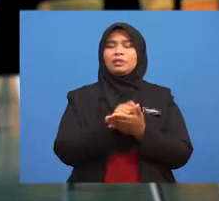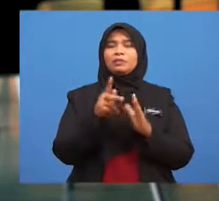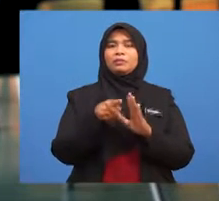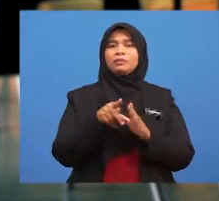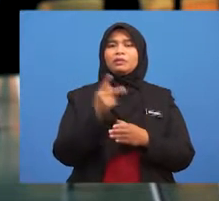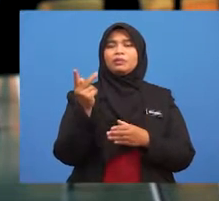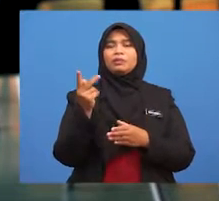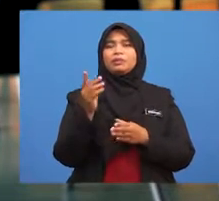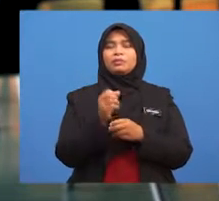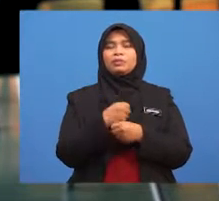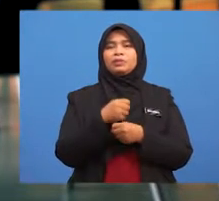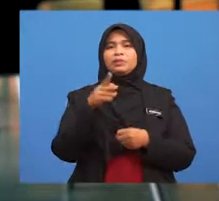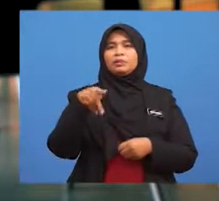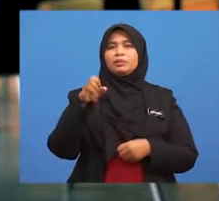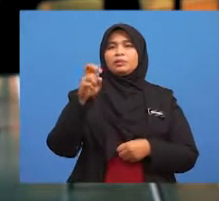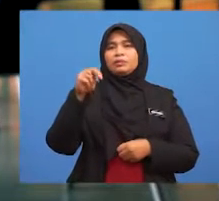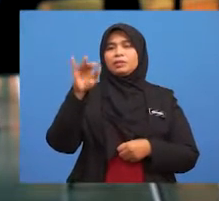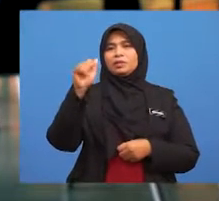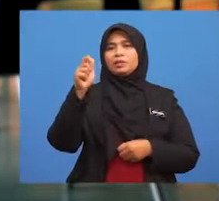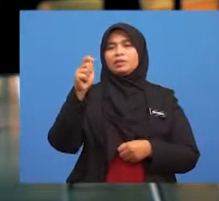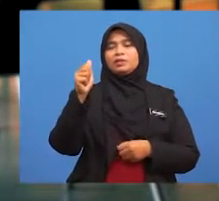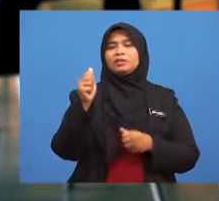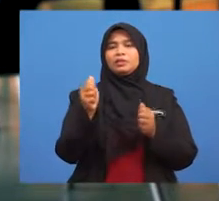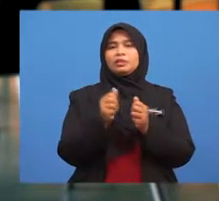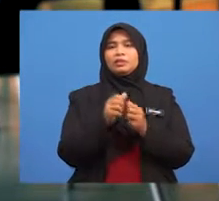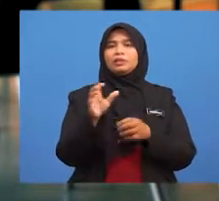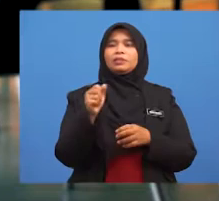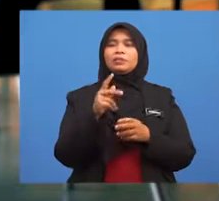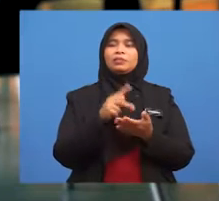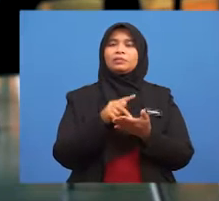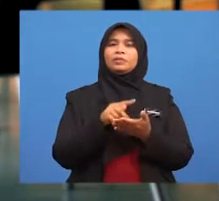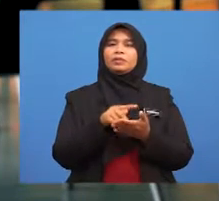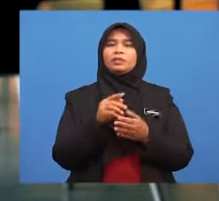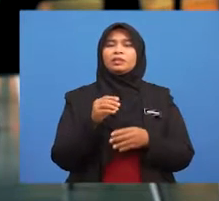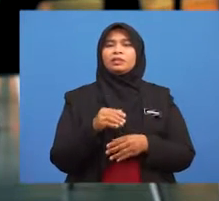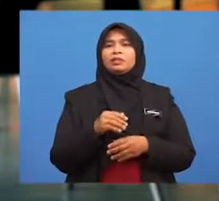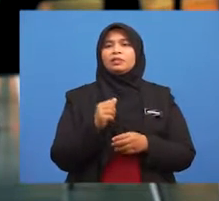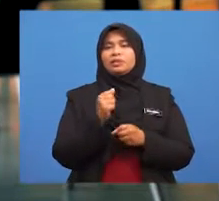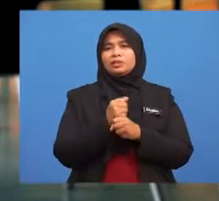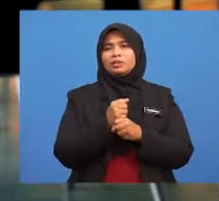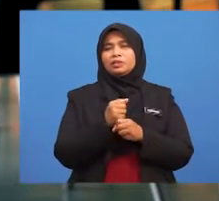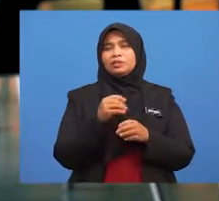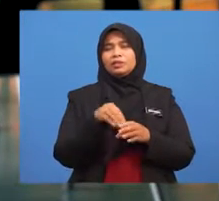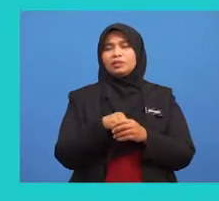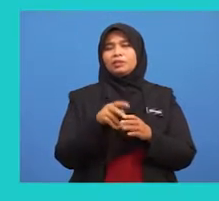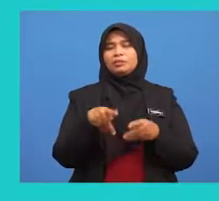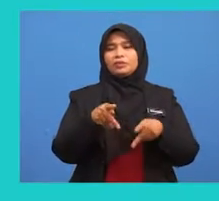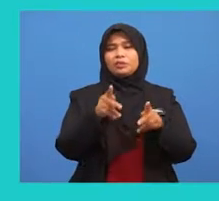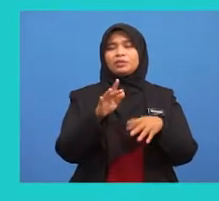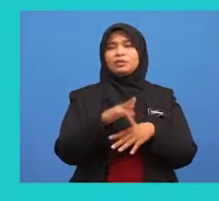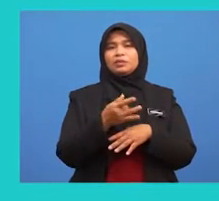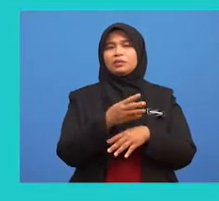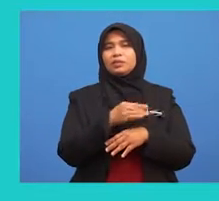bentuk penyata dengan mengambil kira kerja dalam proses awal dan kerja dalam